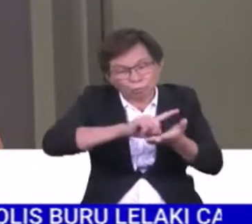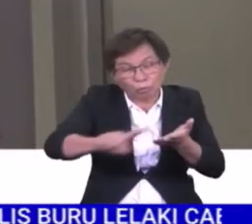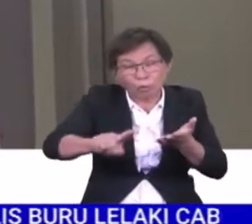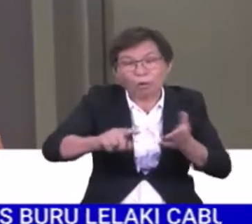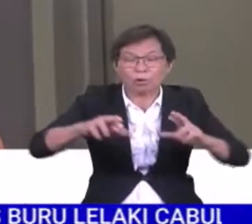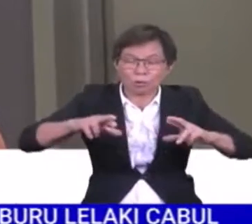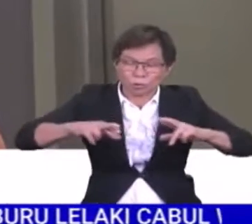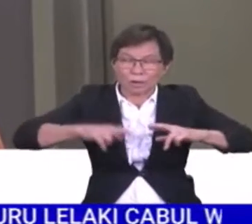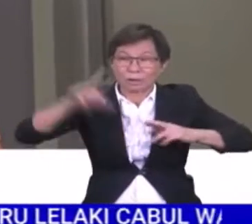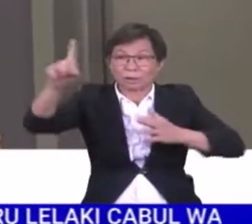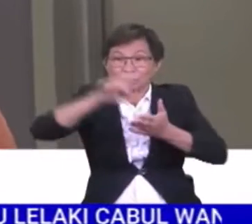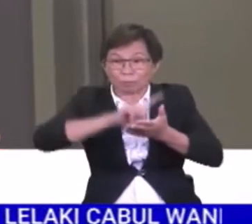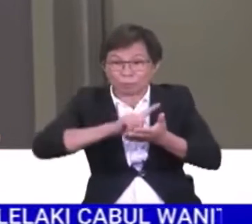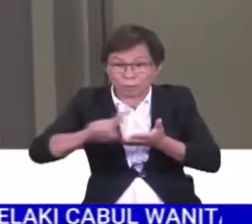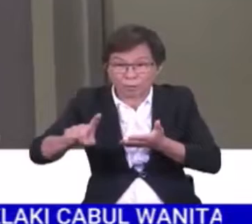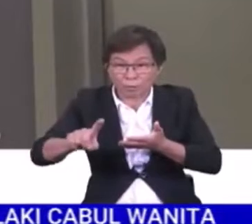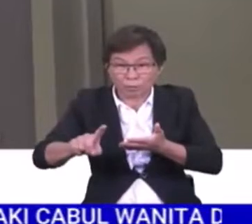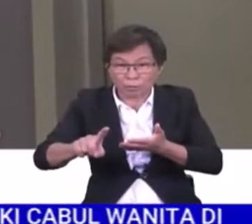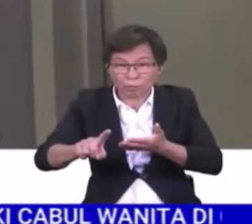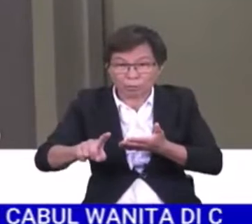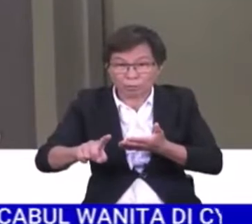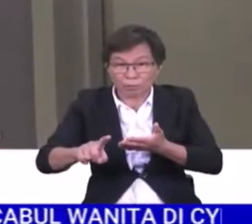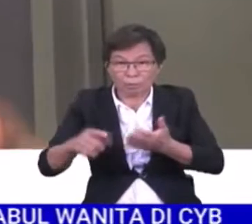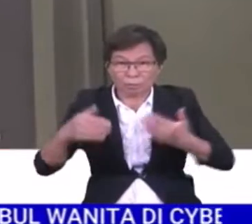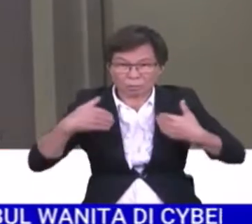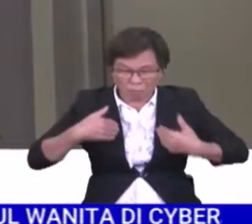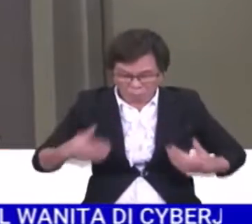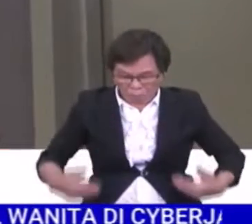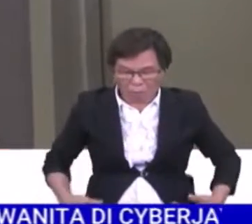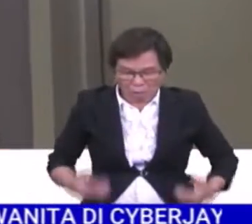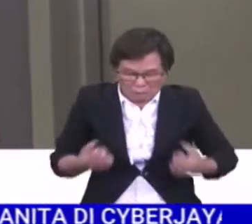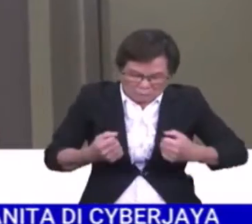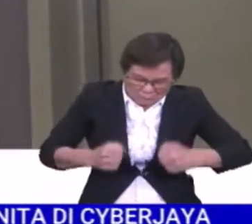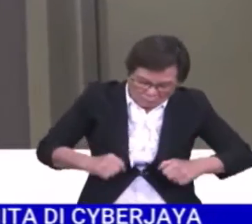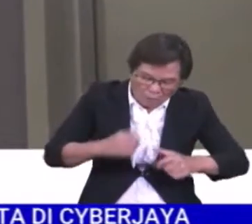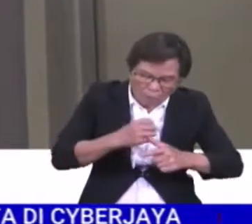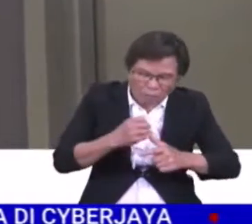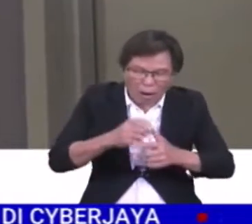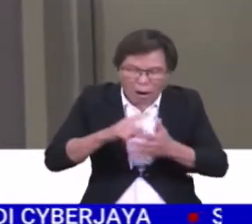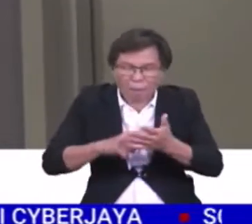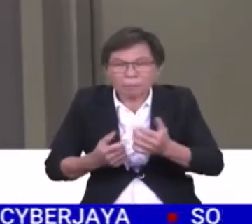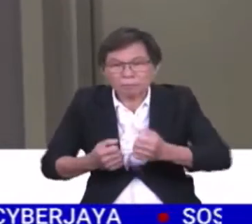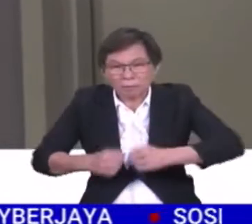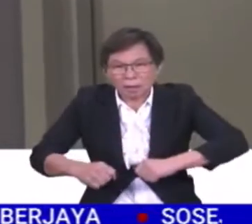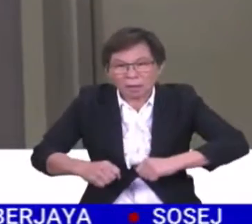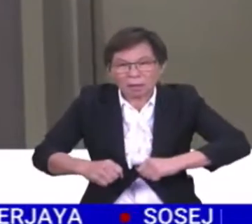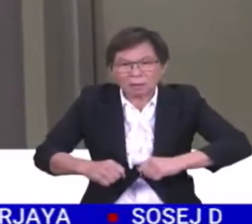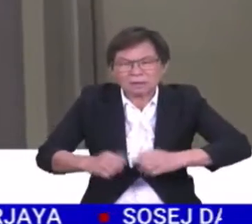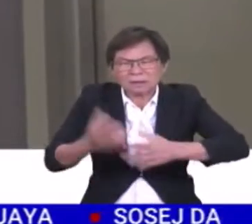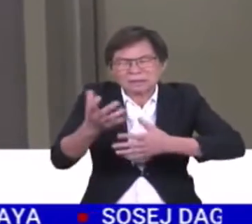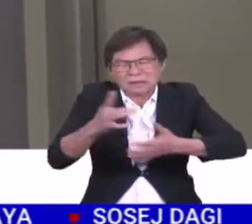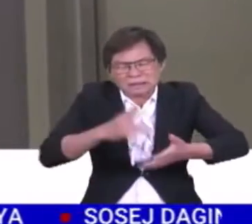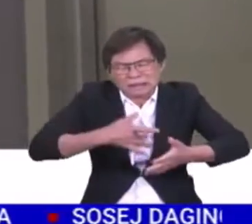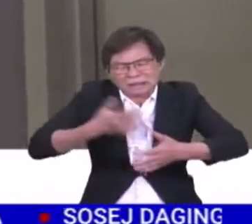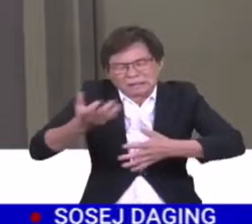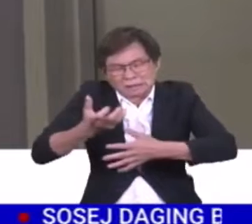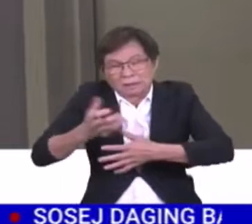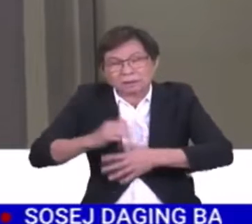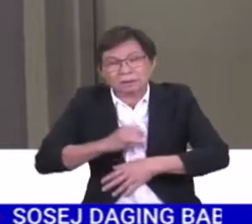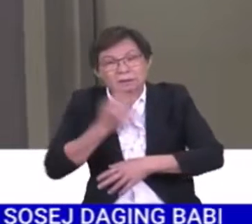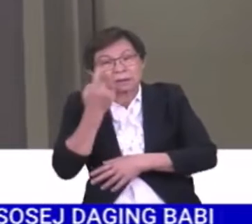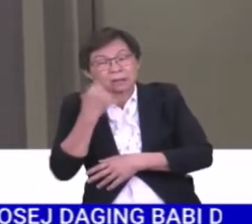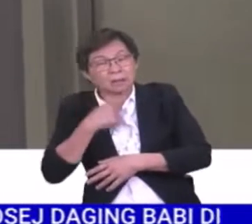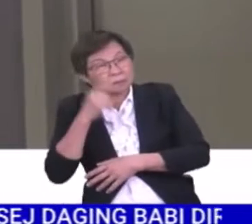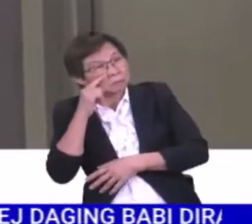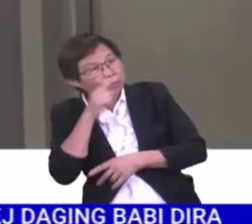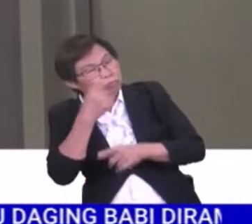punya muscle bukan weak. Jadi dia punya badan mungkin gemuk atau apa ya naik. Ini jadi dia ada rasa sakit lah. Tapi tadi saya tengok dalam